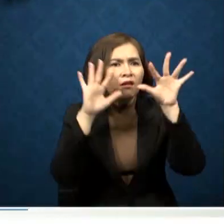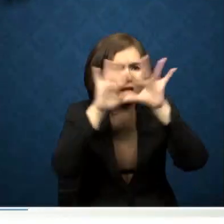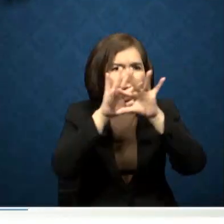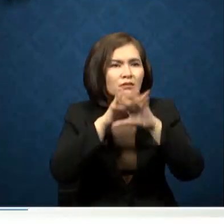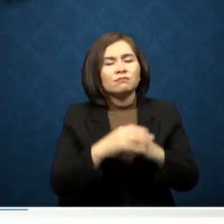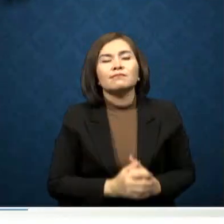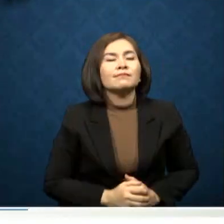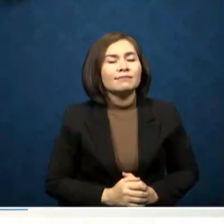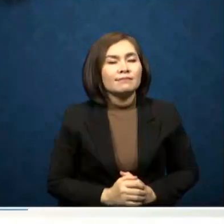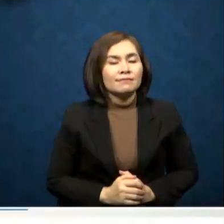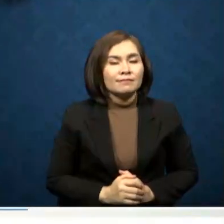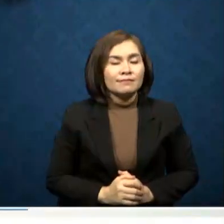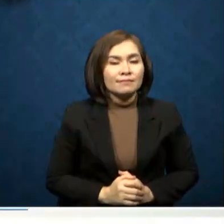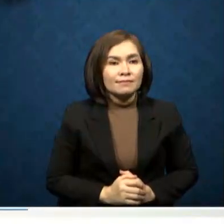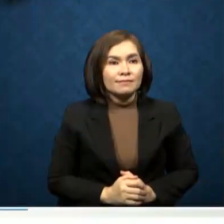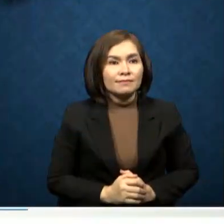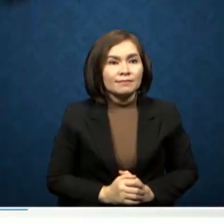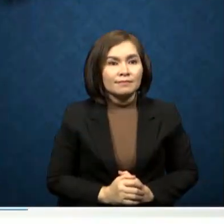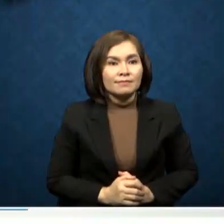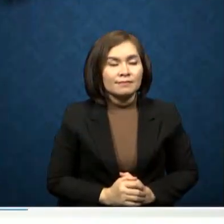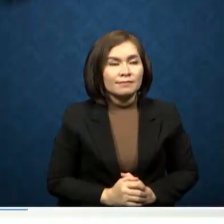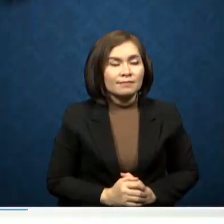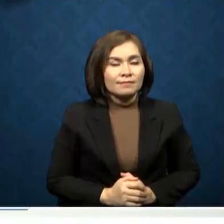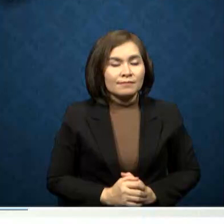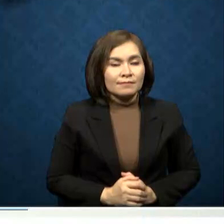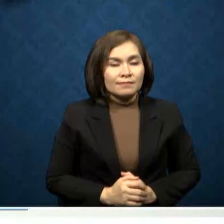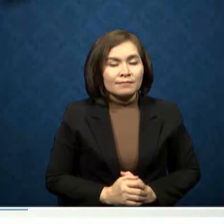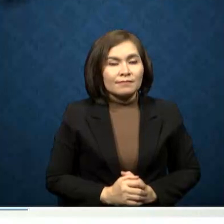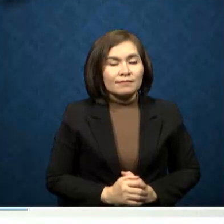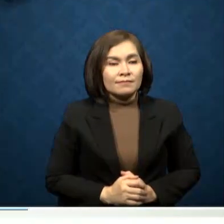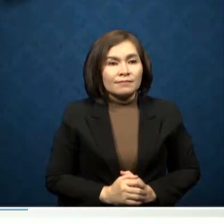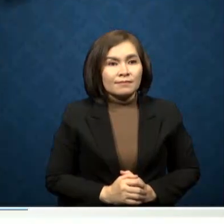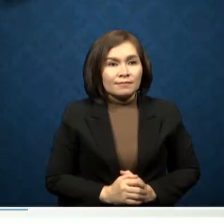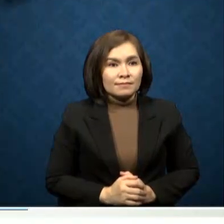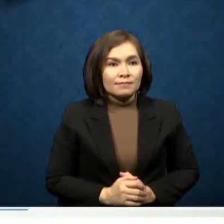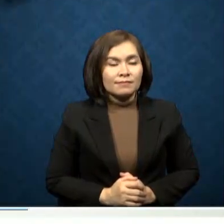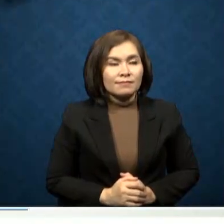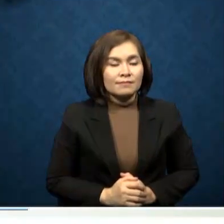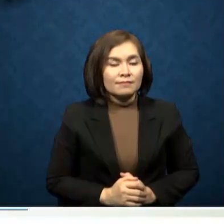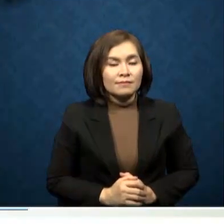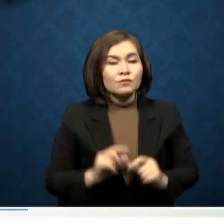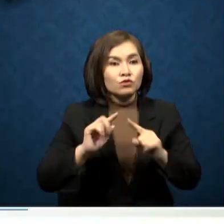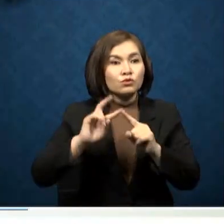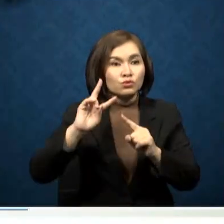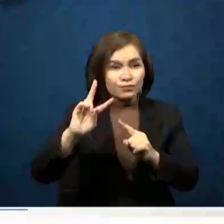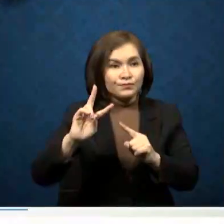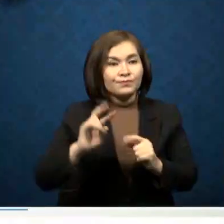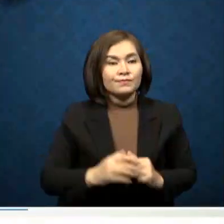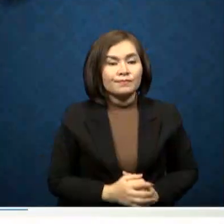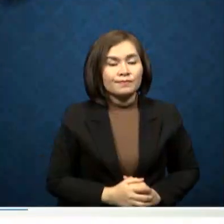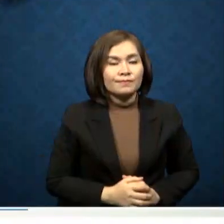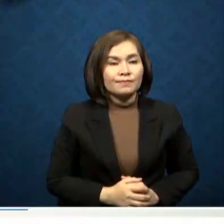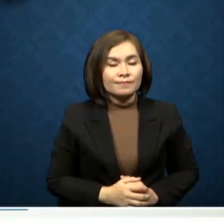ตอบไปแล้วนะครับอันนี้คือประการที่ 1ของที่จะทำเรื่องของธนาคารหน่วยกิจนะครับประการที่ 2ครับท่านประธาน